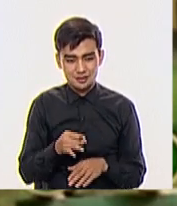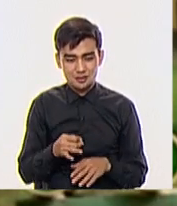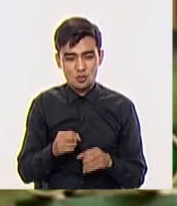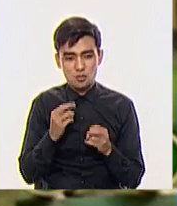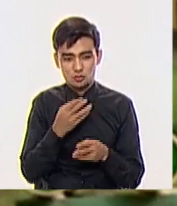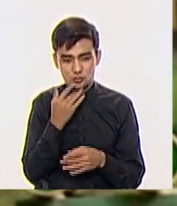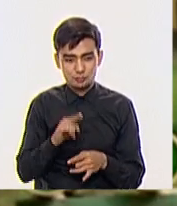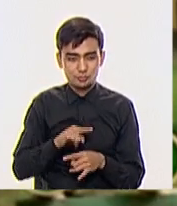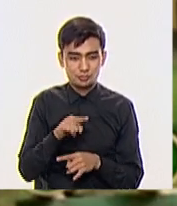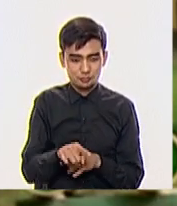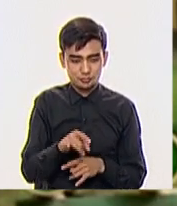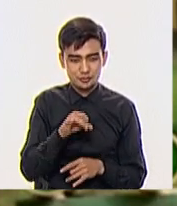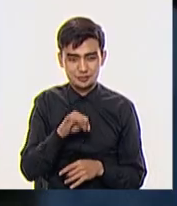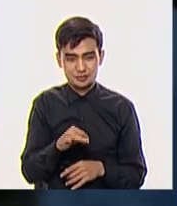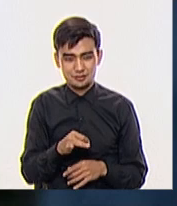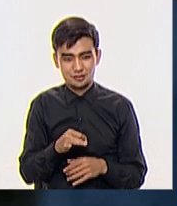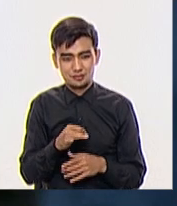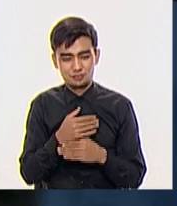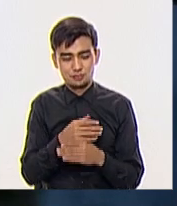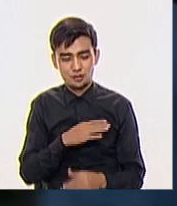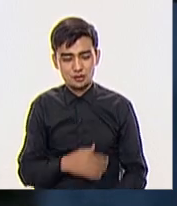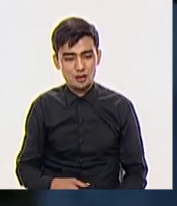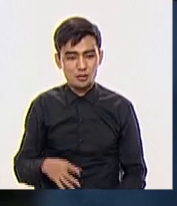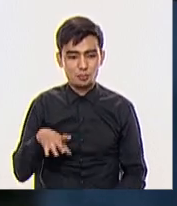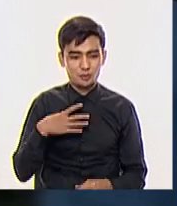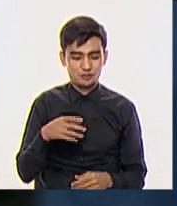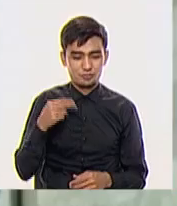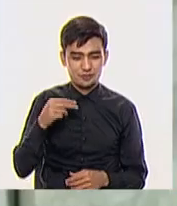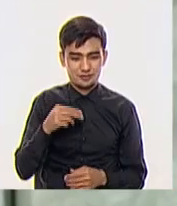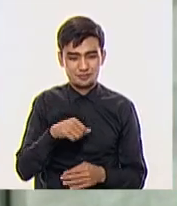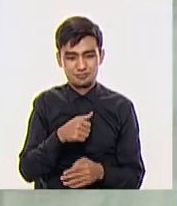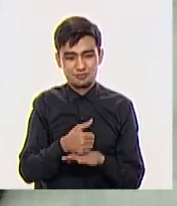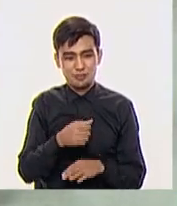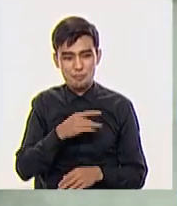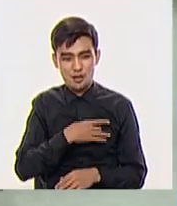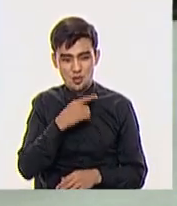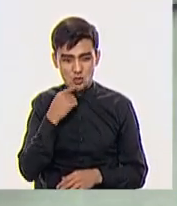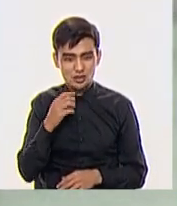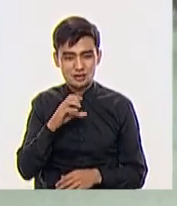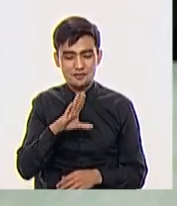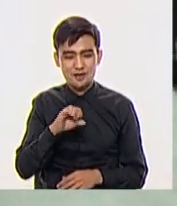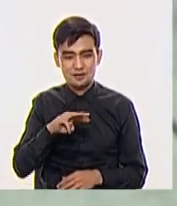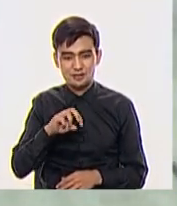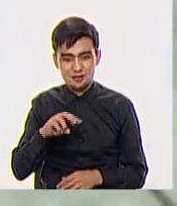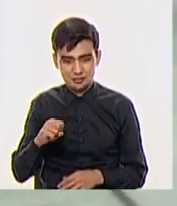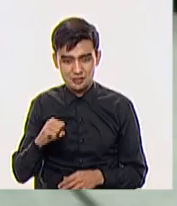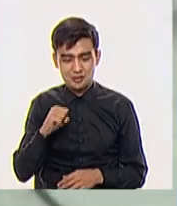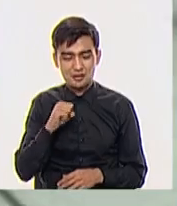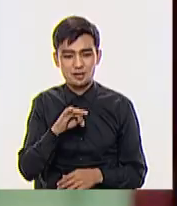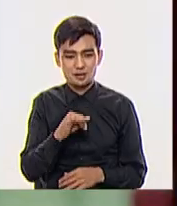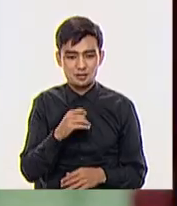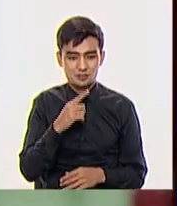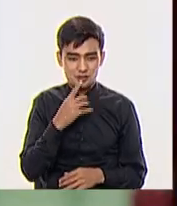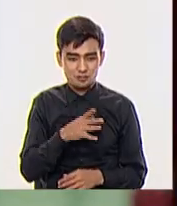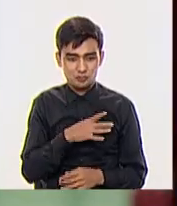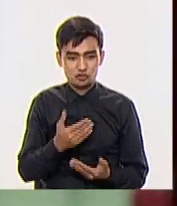безопасную посадку на аэродром «Минск-2». Экс-кандидат в президенты Беларуси от оппозиции Светлана Тихановская в Вильнюсе заявила,